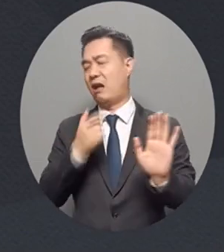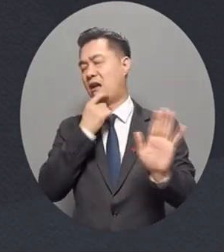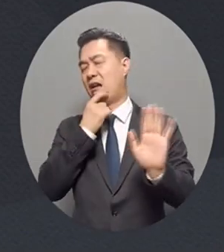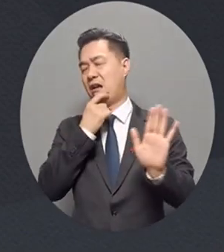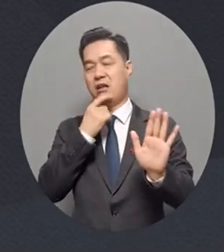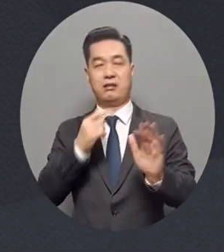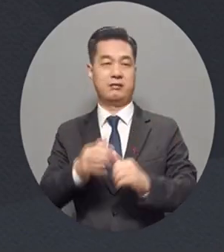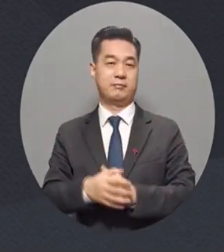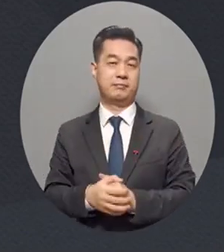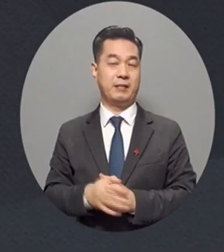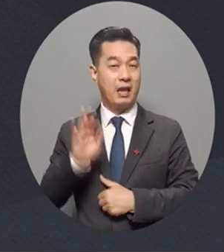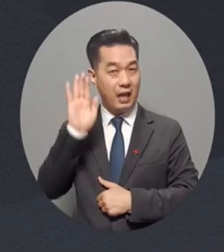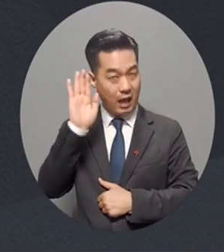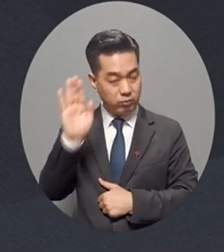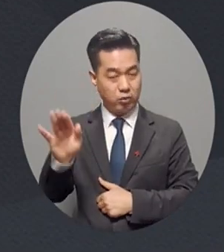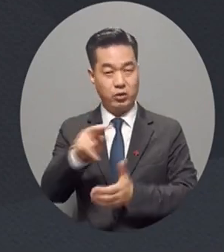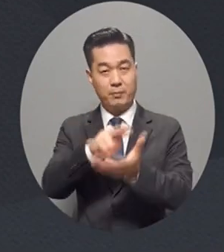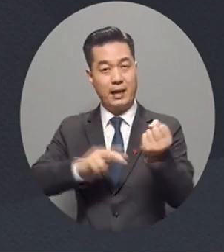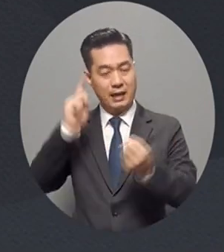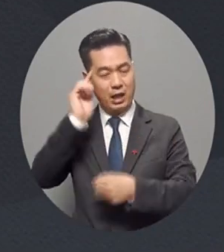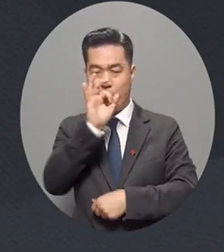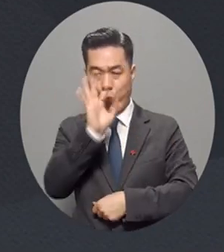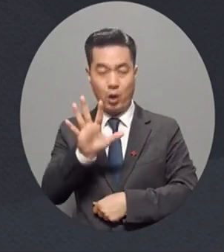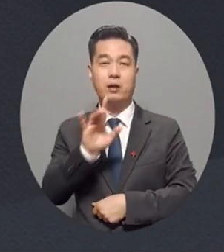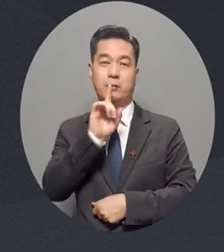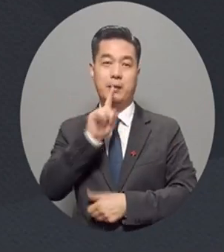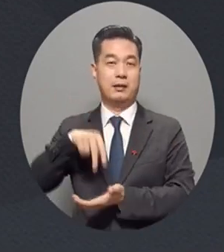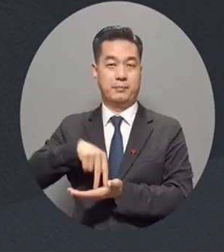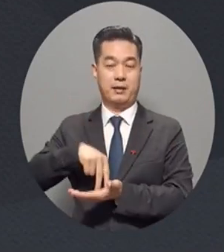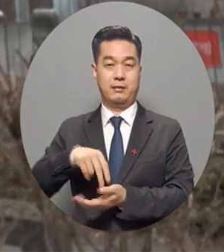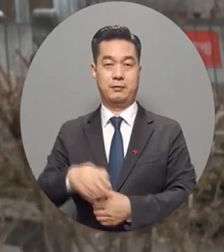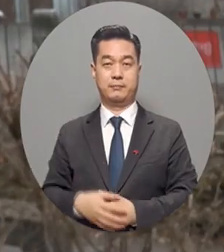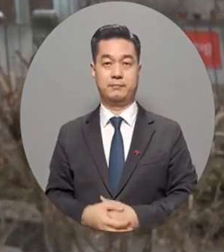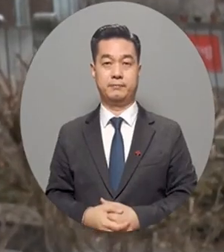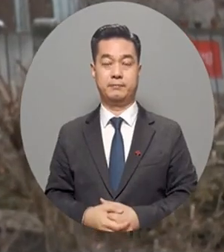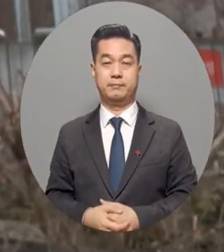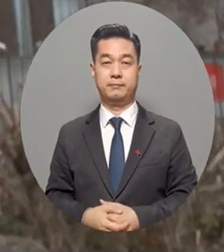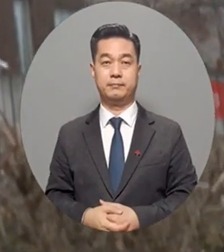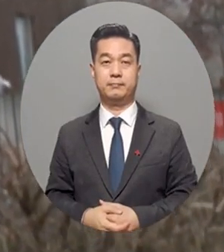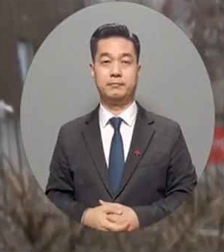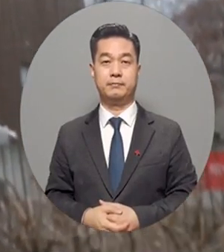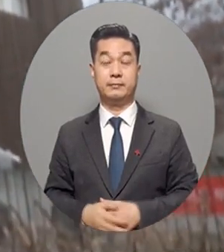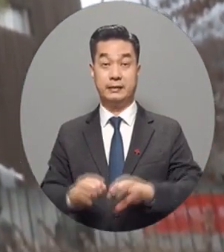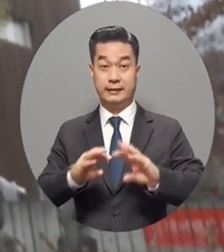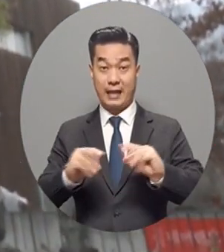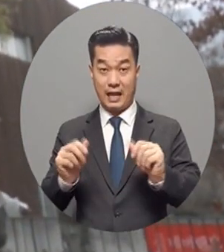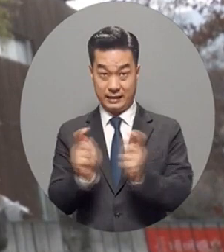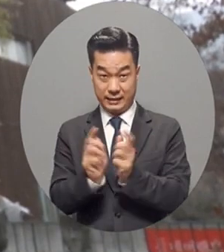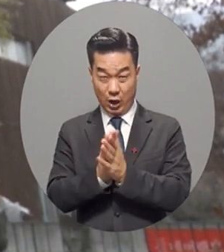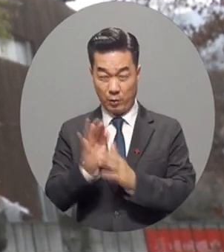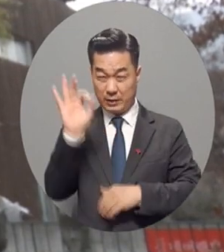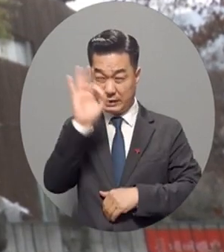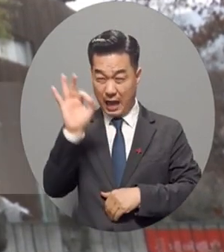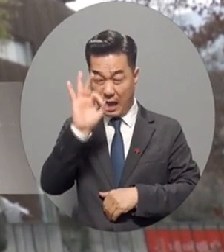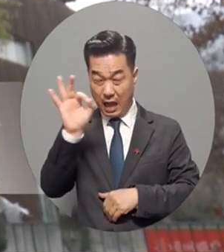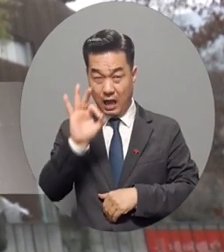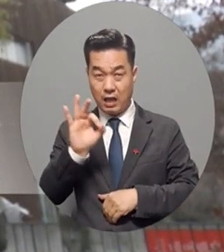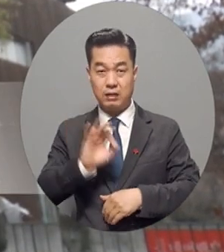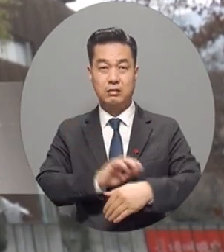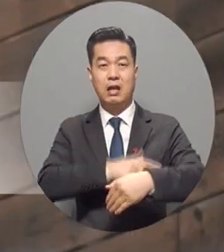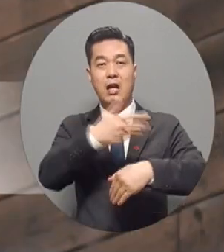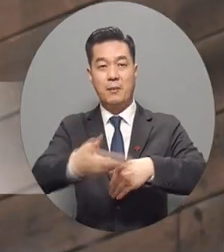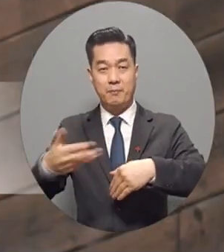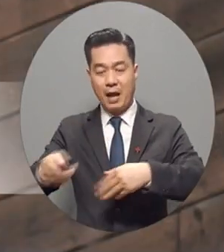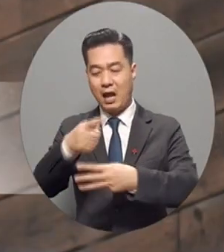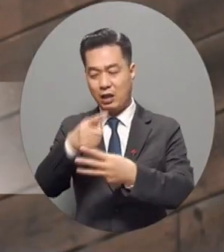걷어들였다며 앞으로도 팔 생각이 전혀 없다는 취지로 말했습니다. 땅을 직접 알아보고 다닌 사람은 파주의 한